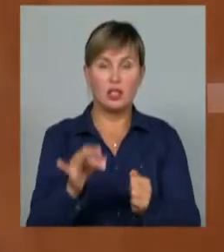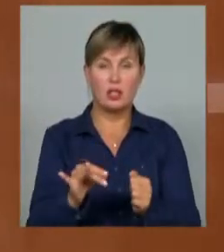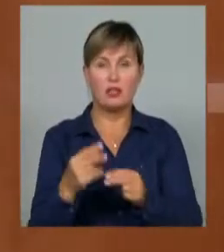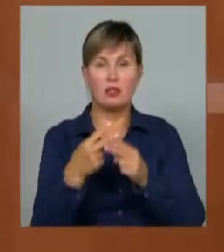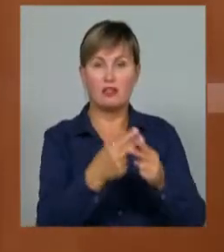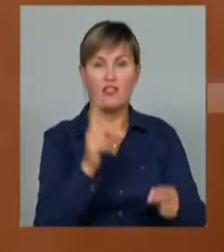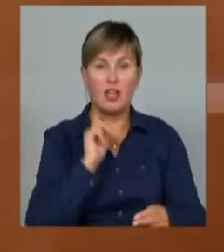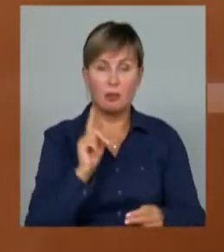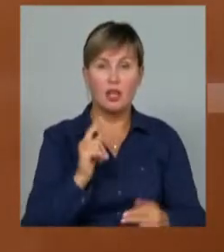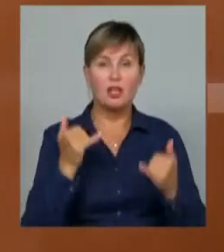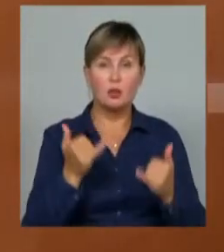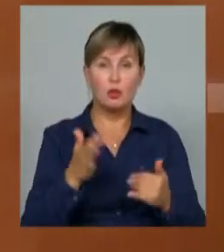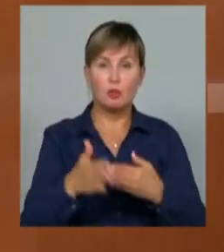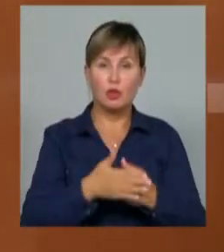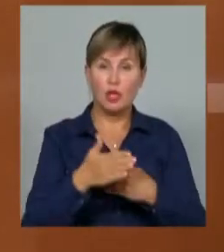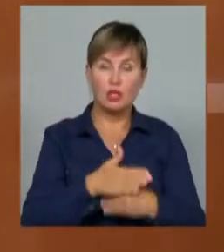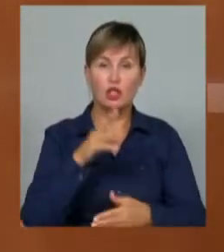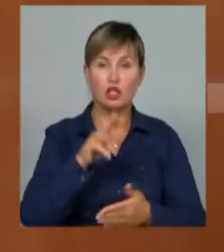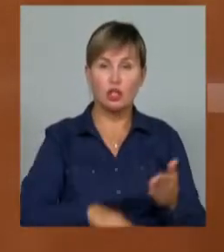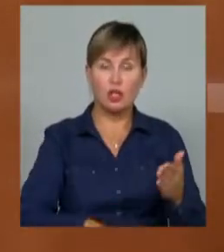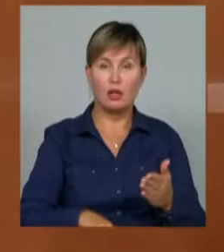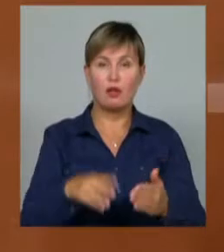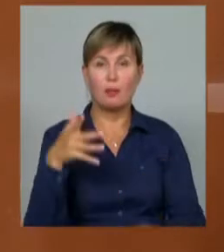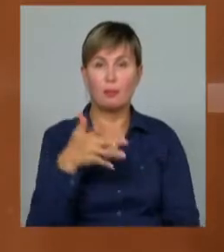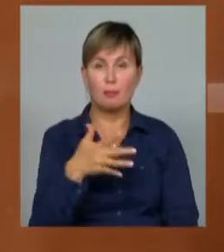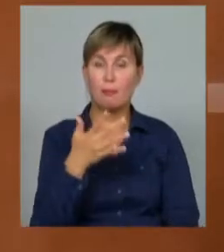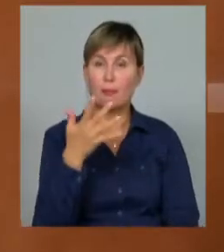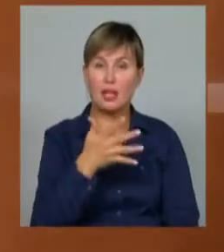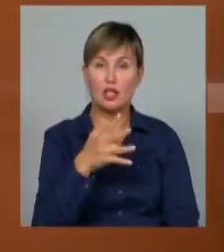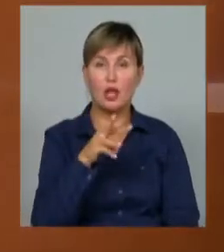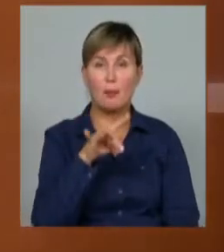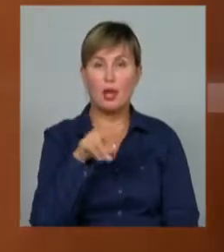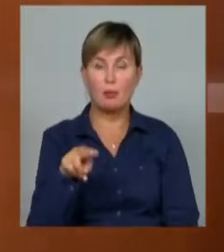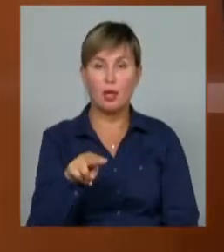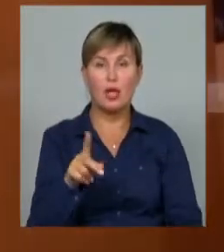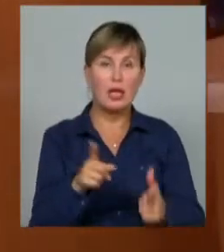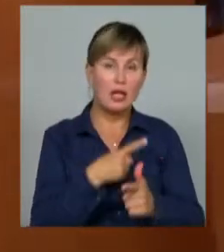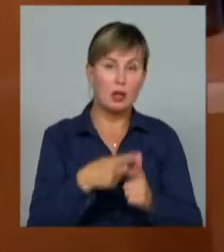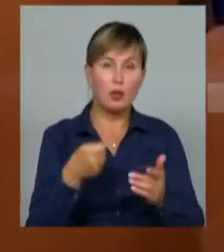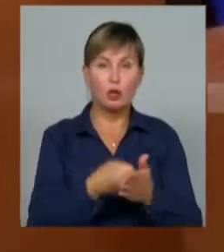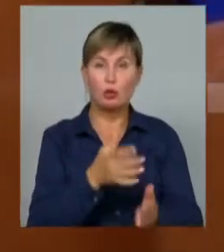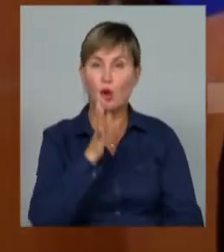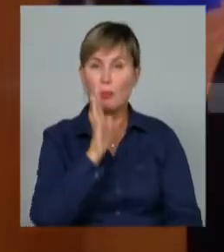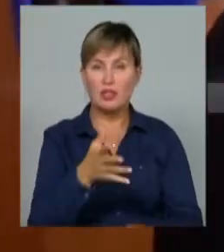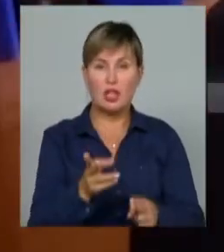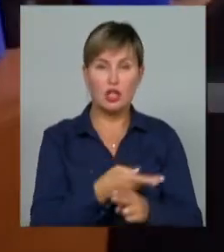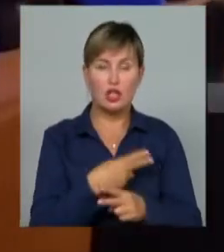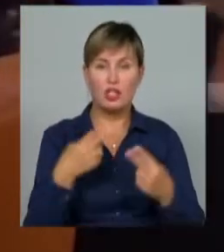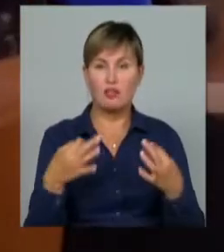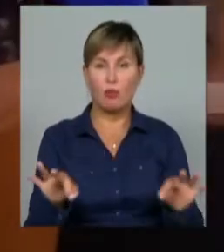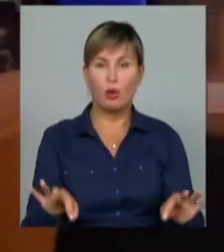стражу. Теперь ему грозит штраф в размере 5000 МРП. Либо до 5 лет лишения